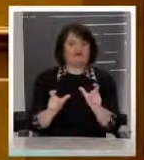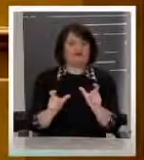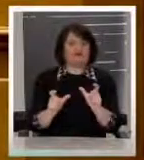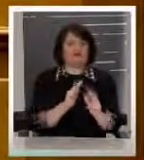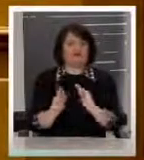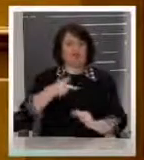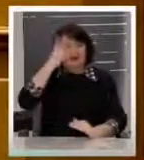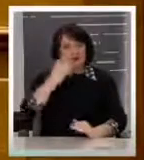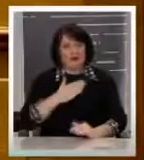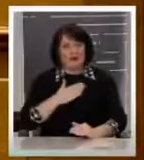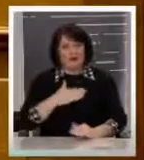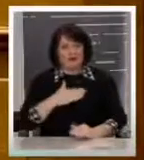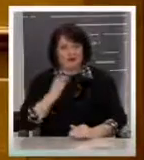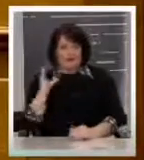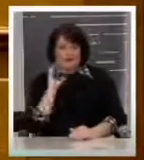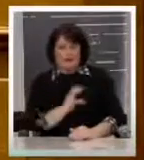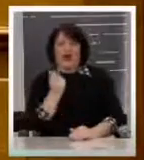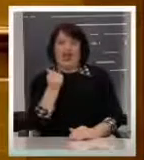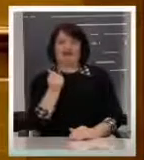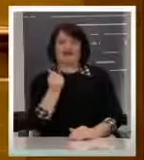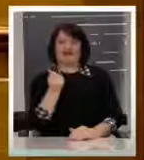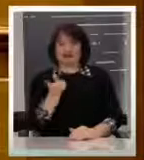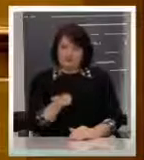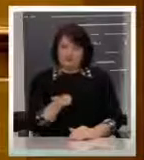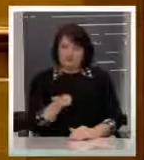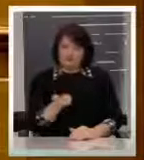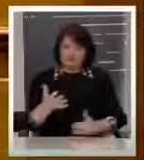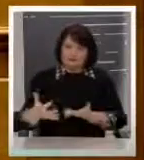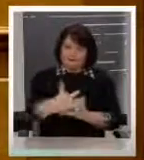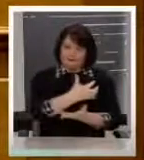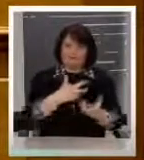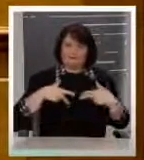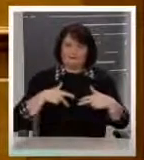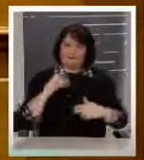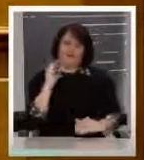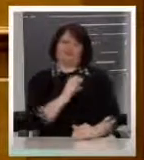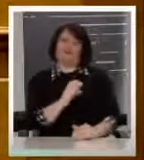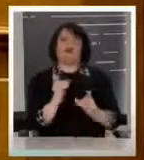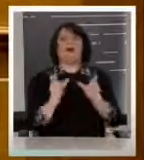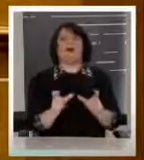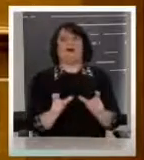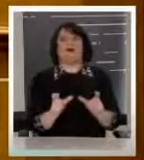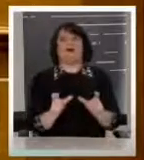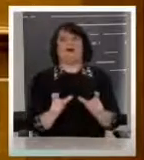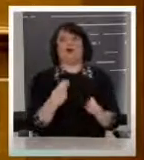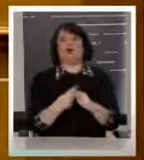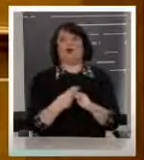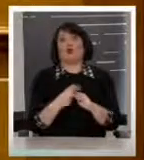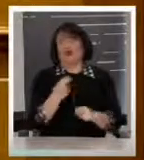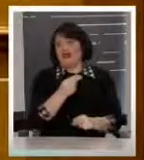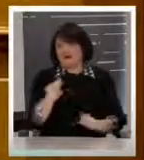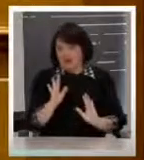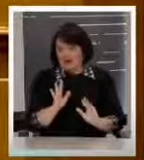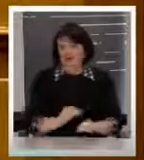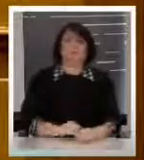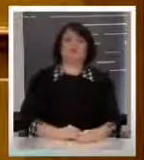δικαιωμάτων της οποίας ένα αξιοσέβαστο ποστό των ετήσιων εσόδων του κράτους απεκατευθύνεται προς τον ευαίσθητο τομέα της άμυνας. Θα